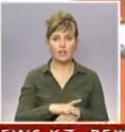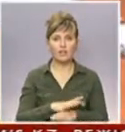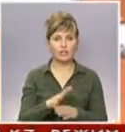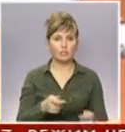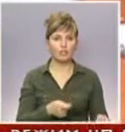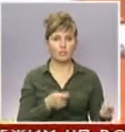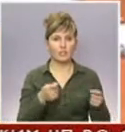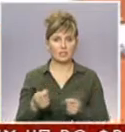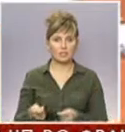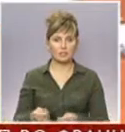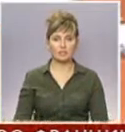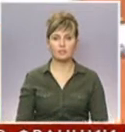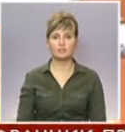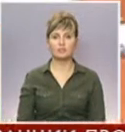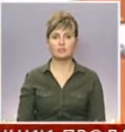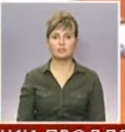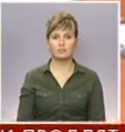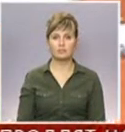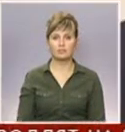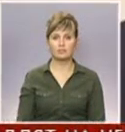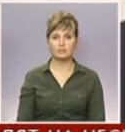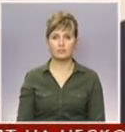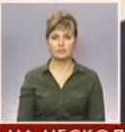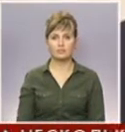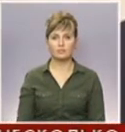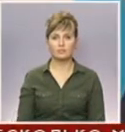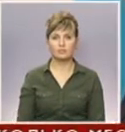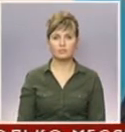меры особого эффекта не принесли.